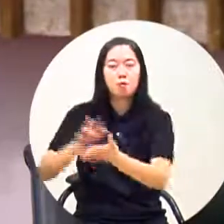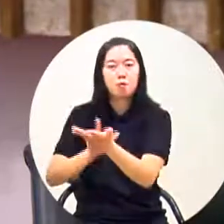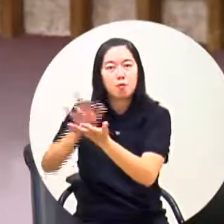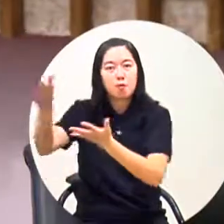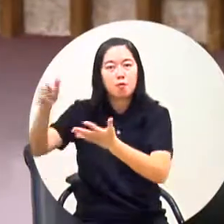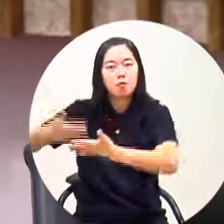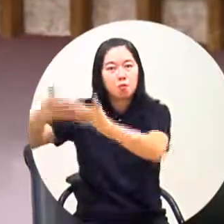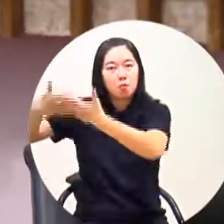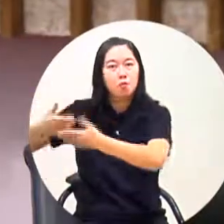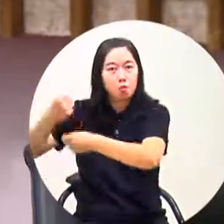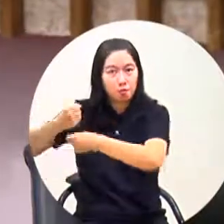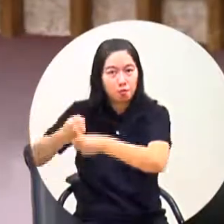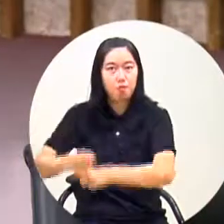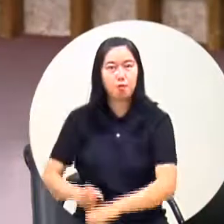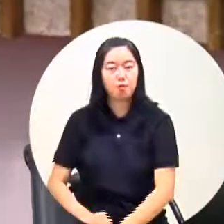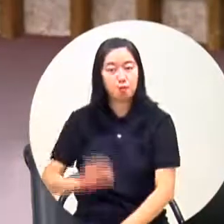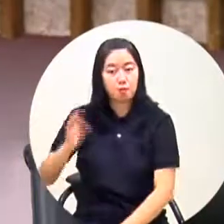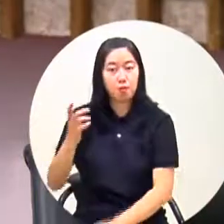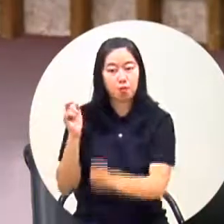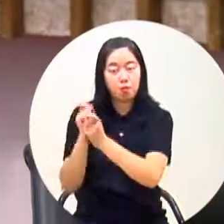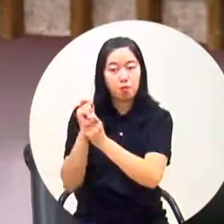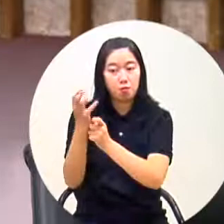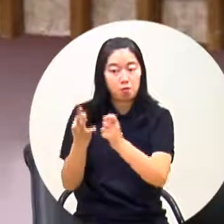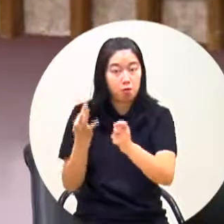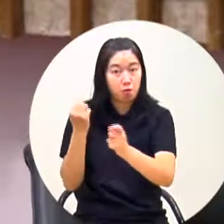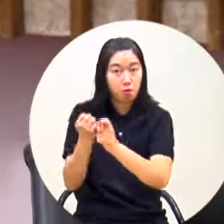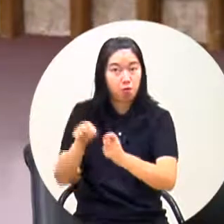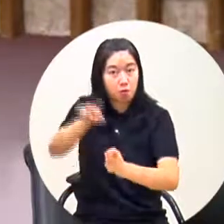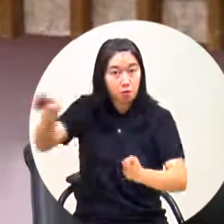讲经过即几冬来呢，大家拢知影吼，